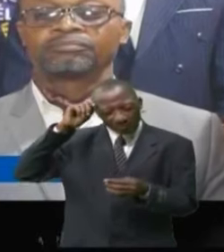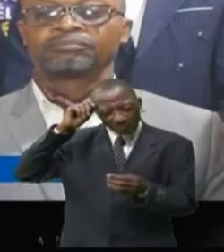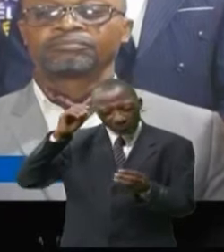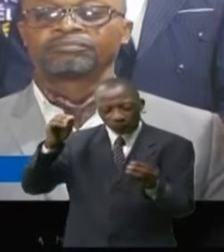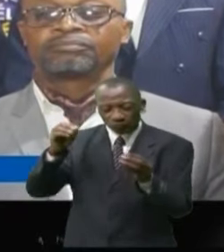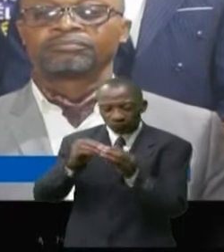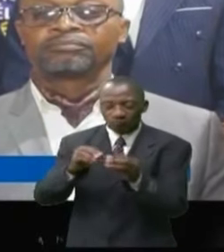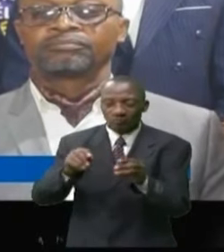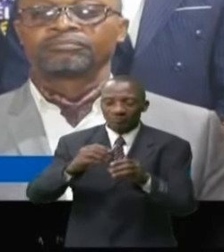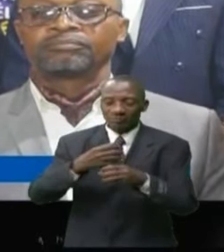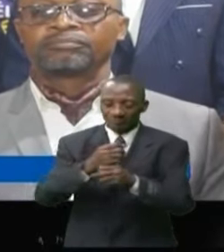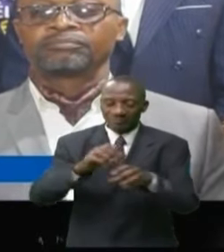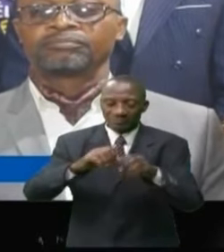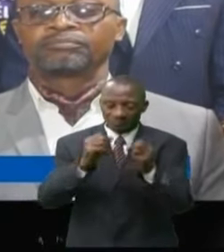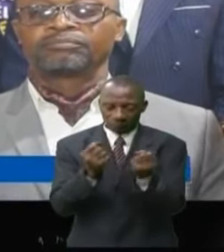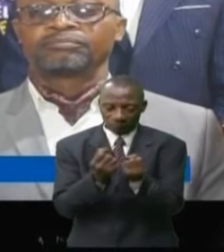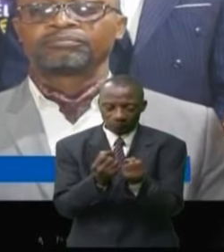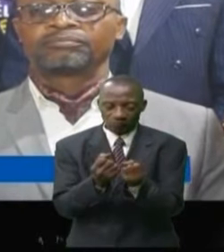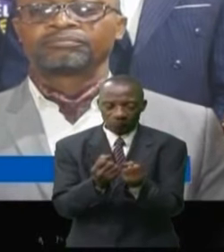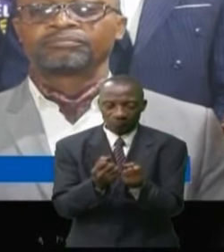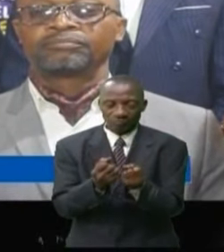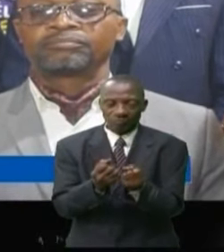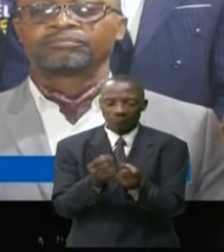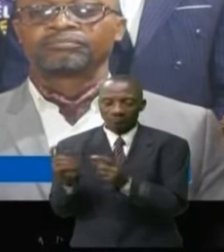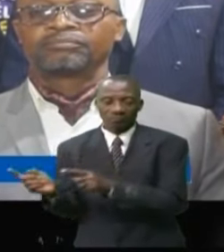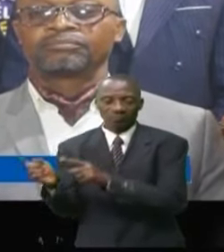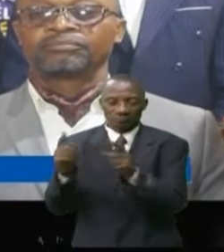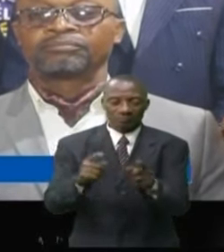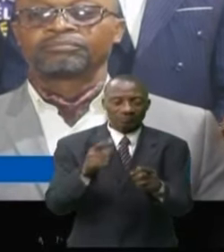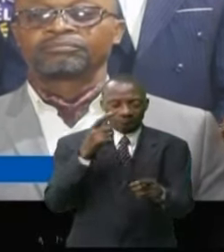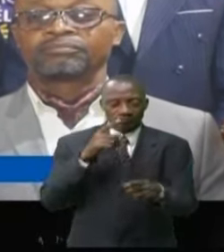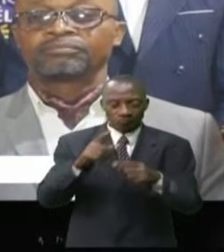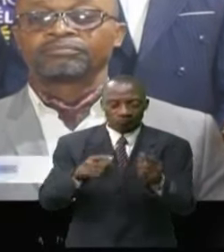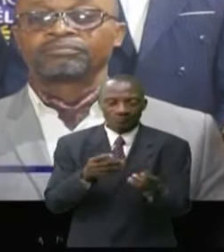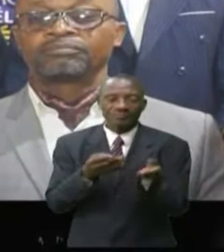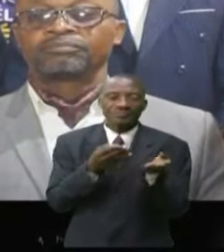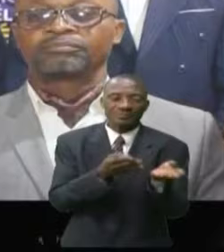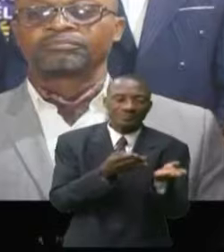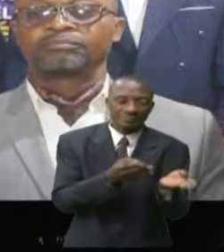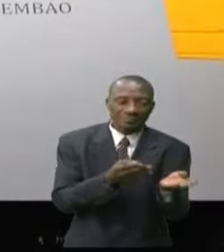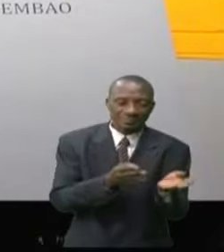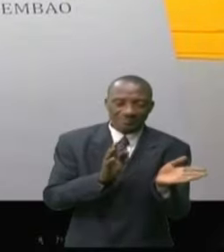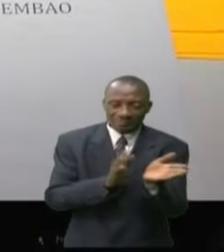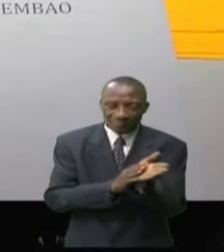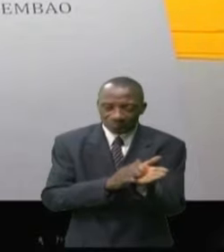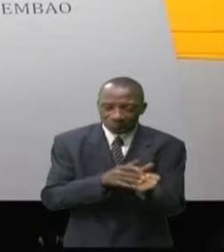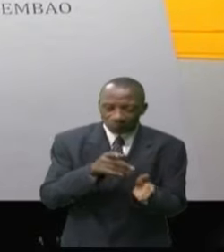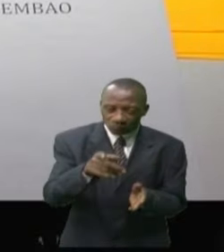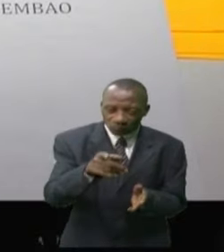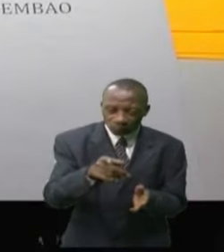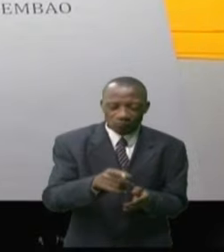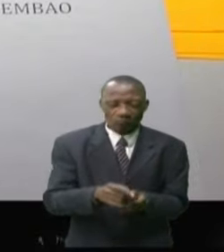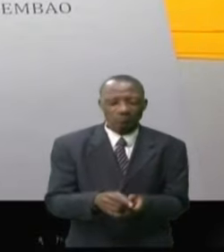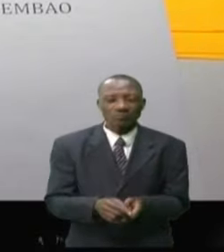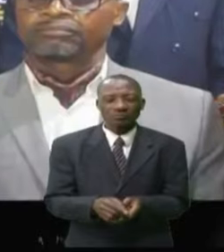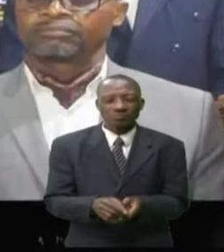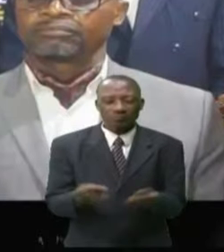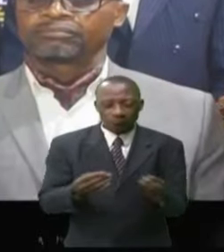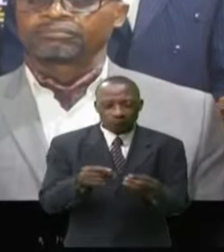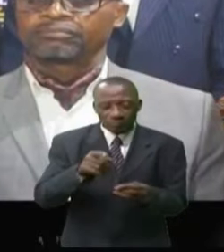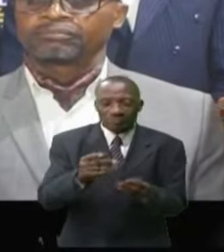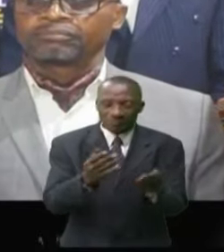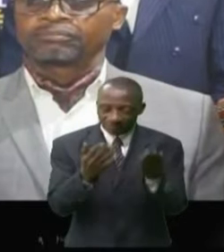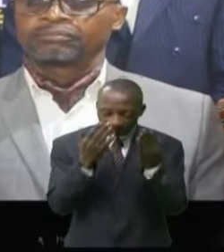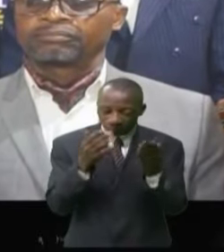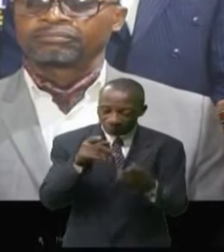pour que nous puissions entamer déjà des actions prioritaires en faveur de de l'Institut nous avons plus le temps de détaîner puisque les